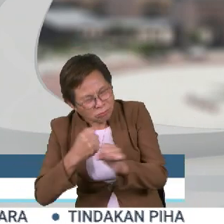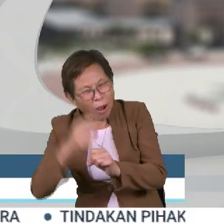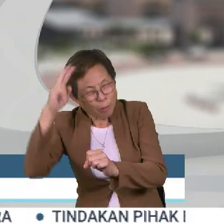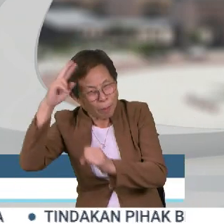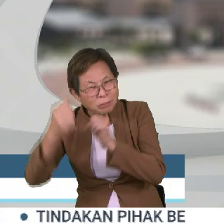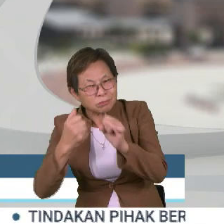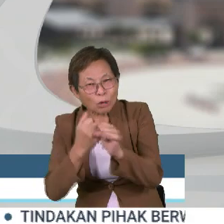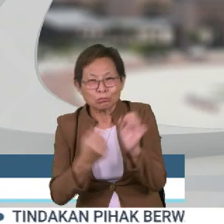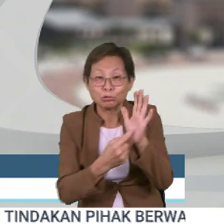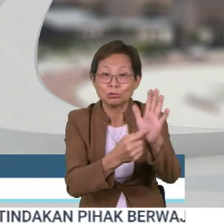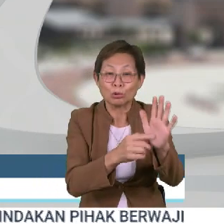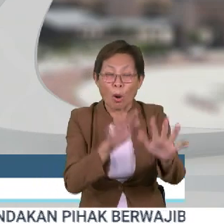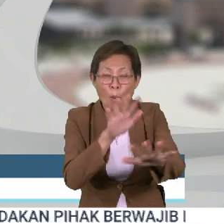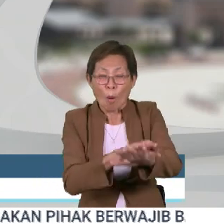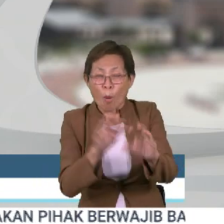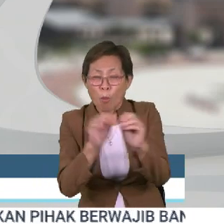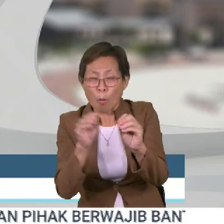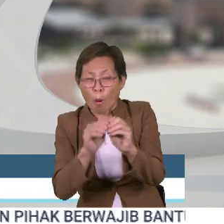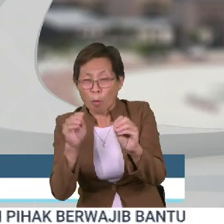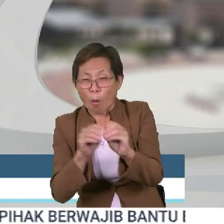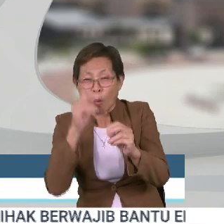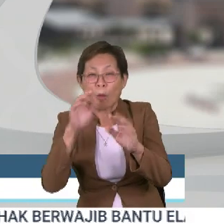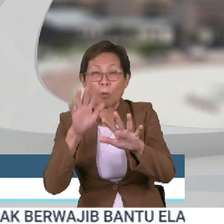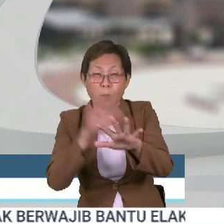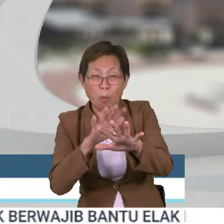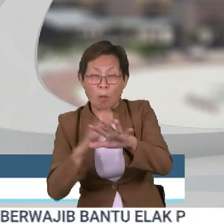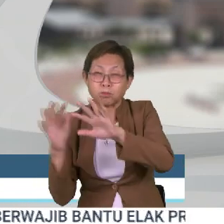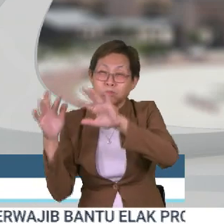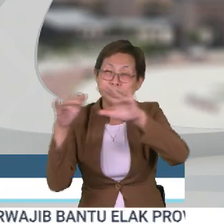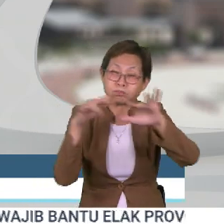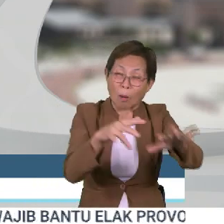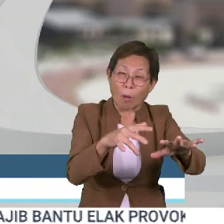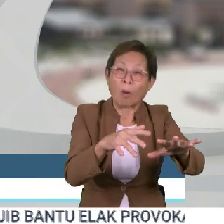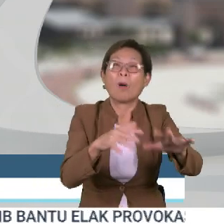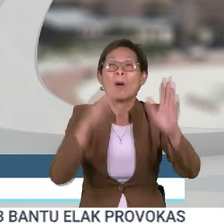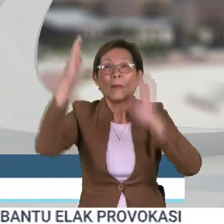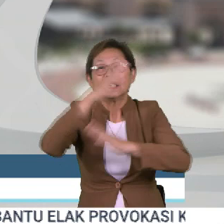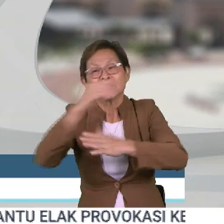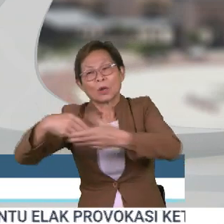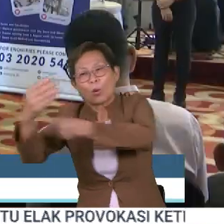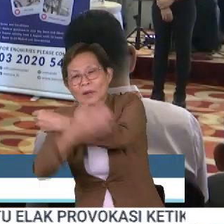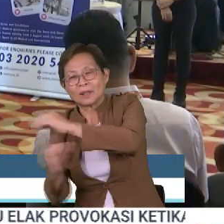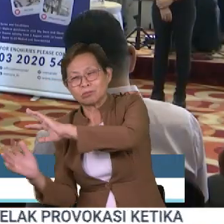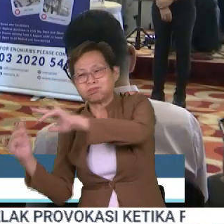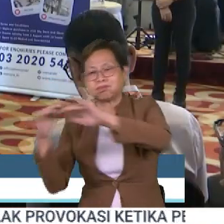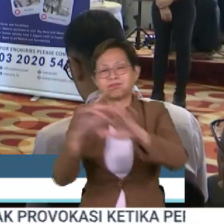menunjukkan peningkatan jumlah kunjungan Plaza terutama dari dalam dan luar negara